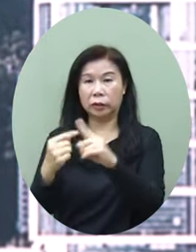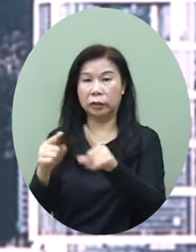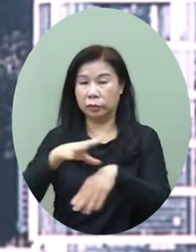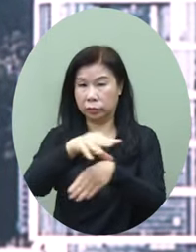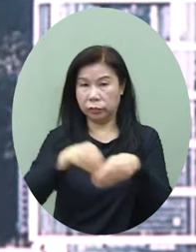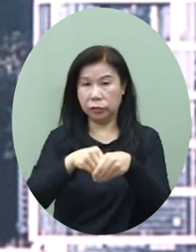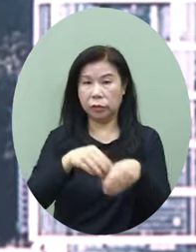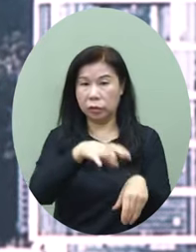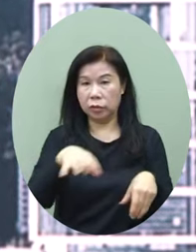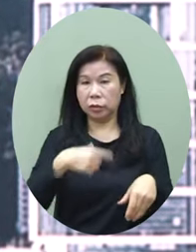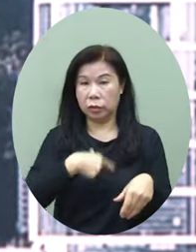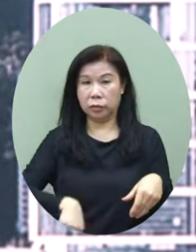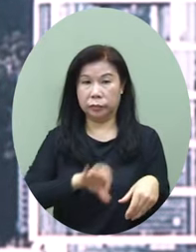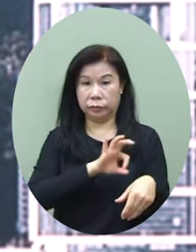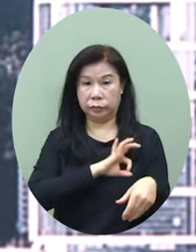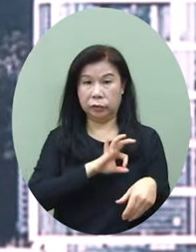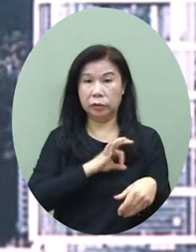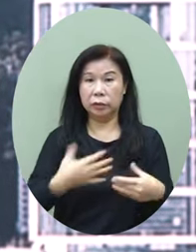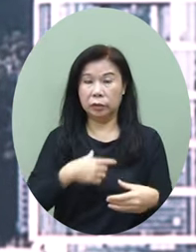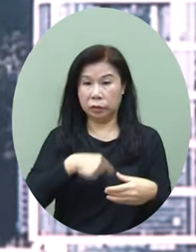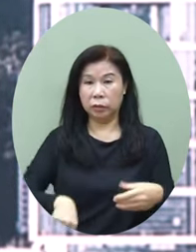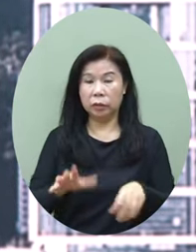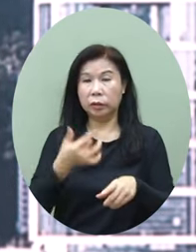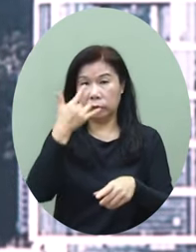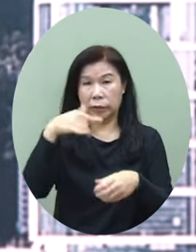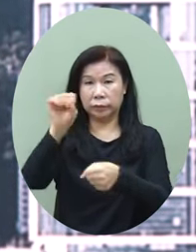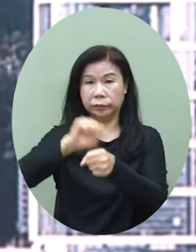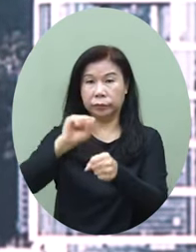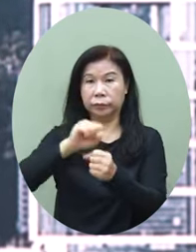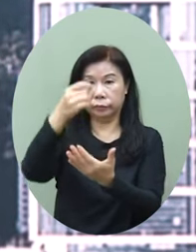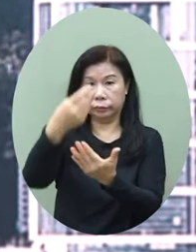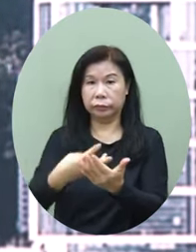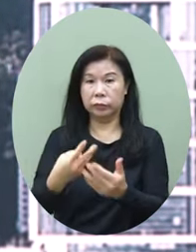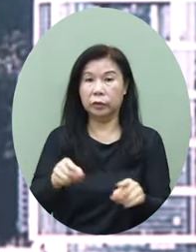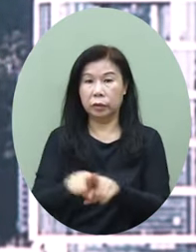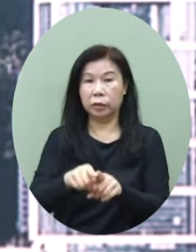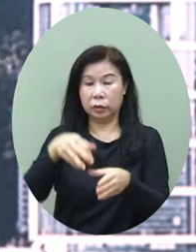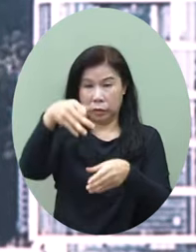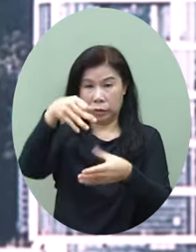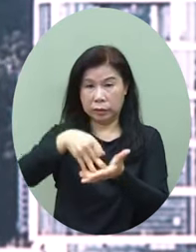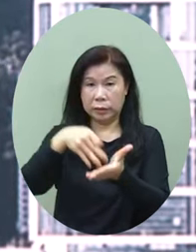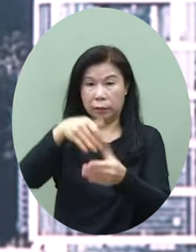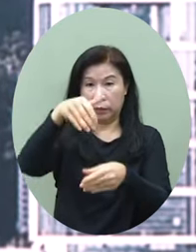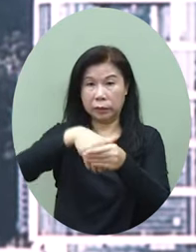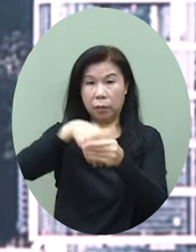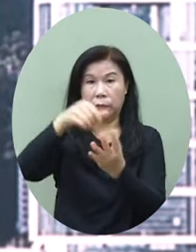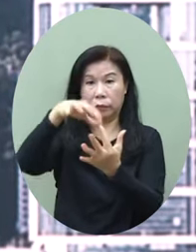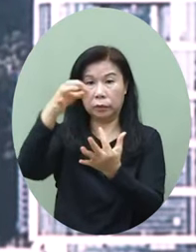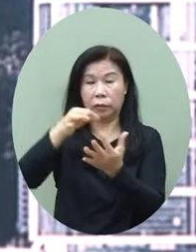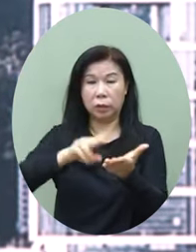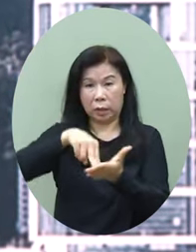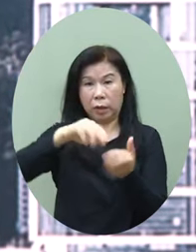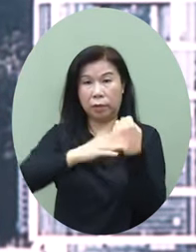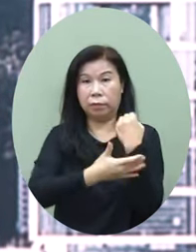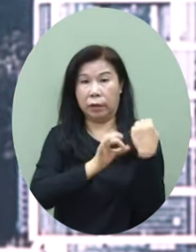包括区议员这也不是一个新增加的条件因为他们参选的时候都好像立法会员